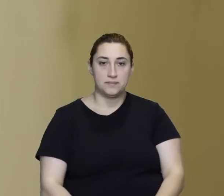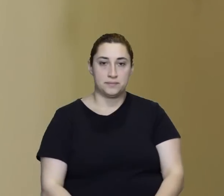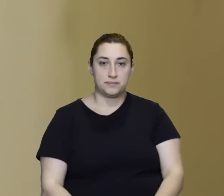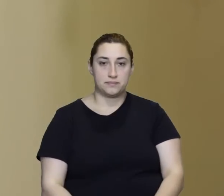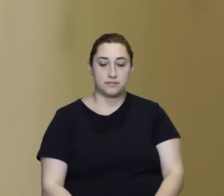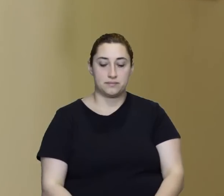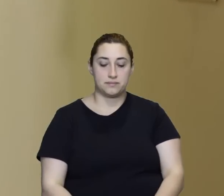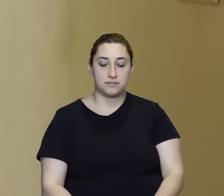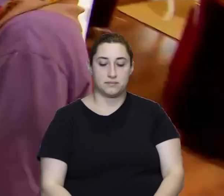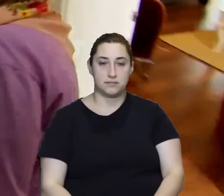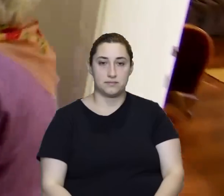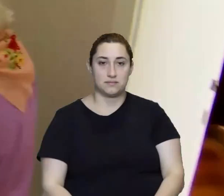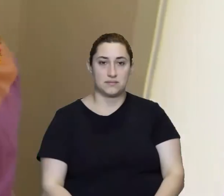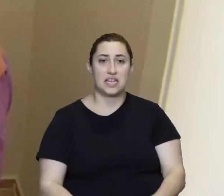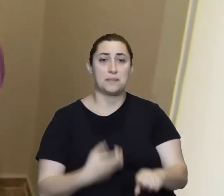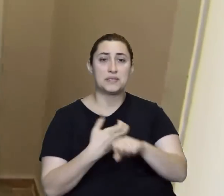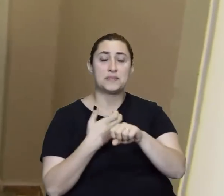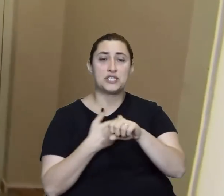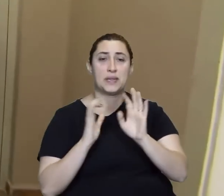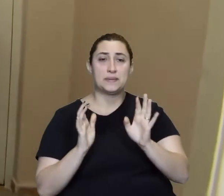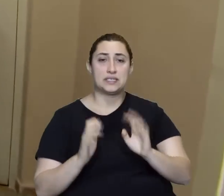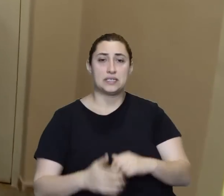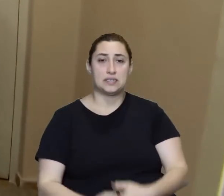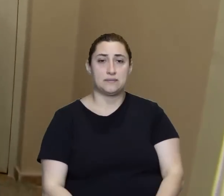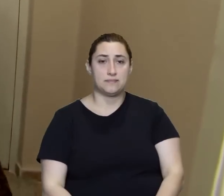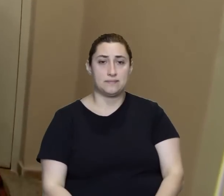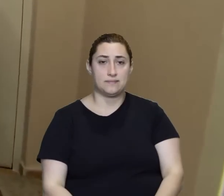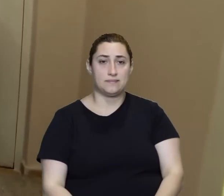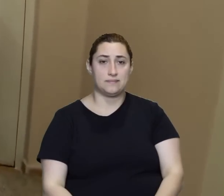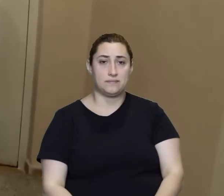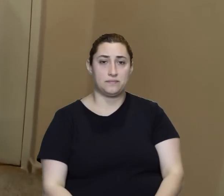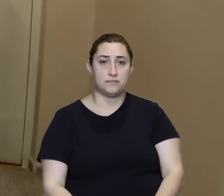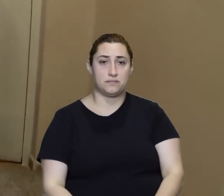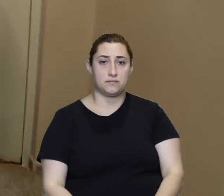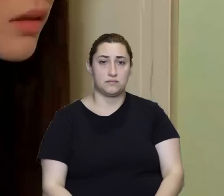Kapı aralık. Zehra aradan maşallah, kulak veriyor. Maşallah. Fikriye kapıya yaklaştı,